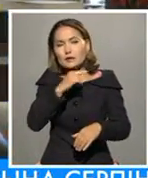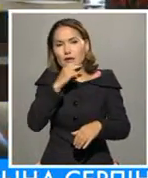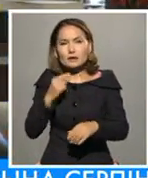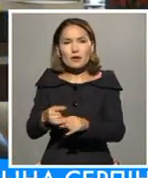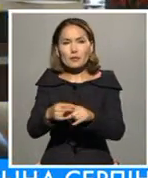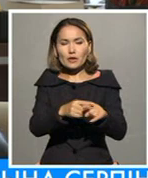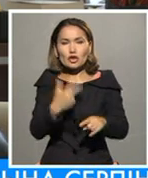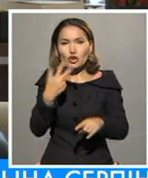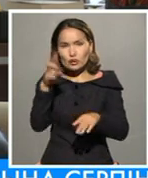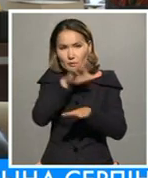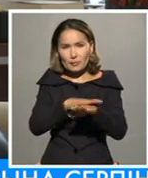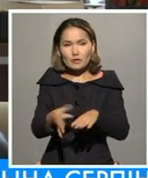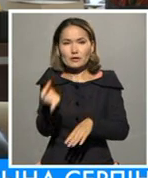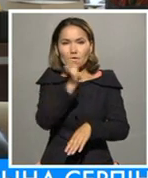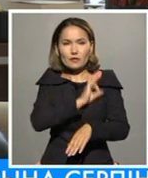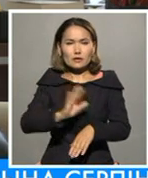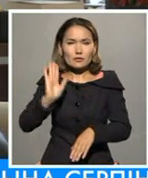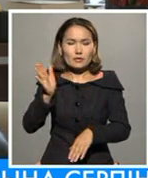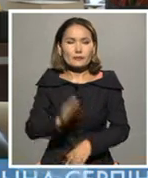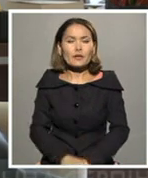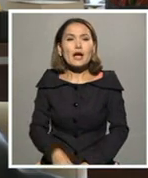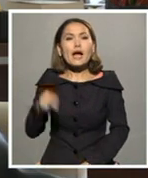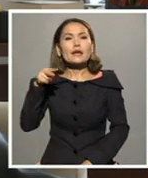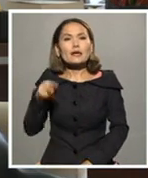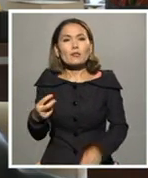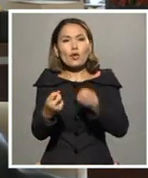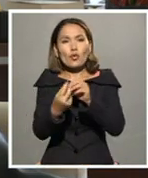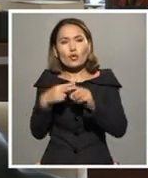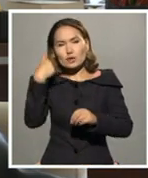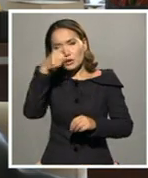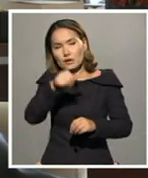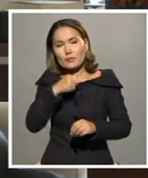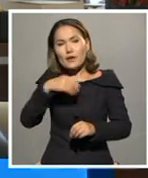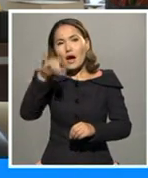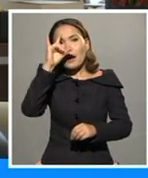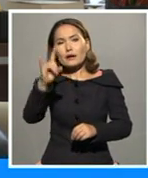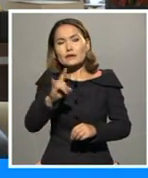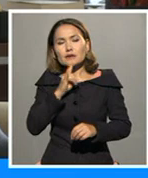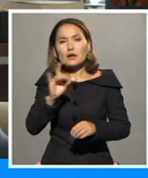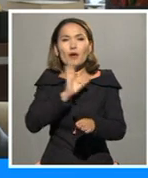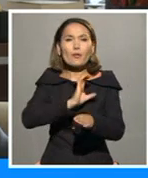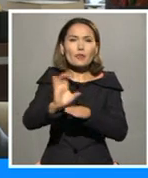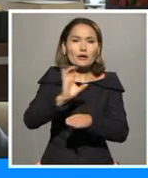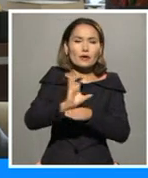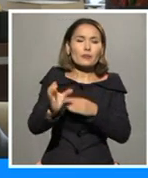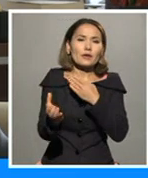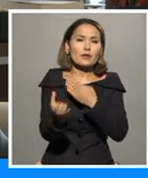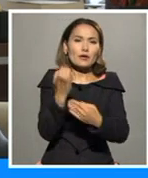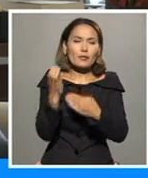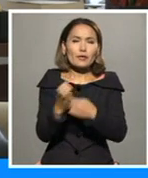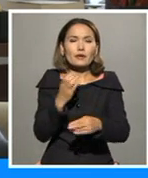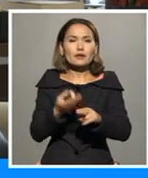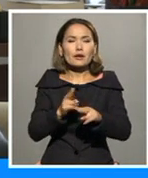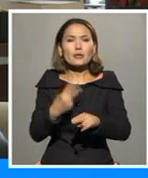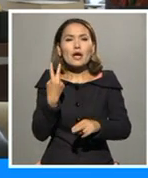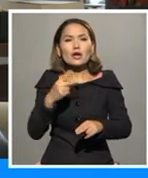рақамдарына бақтығымызда 2013 жылы көрсеткіштерге қарайтын болса, Қазақстанмен импорт және экспортымыз небәрі 2,7